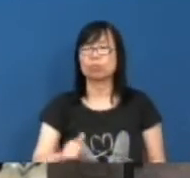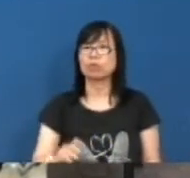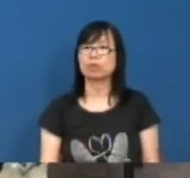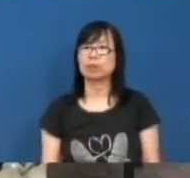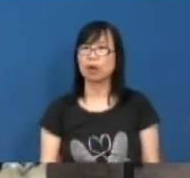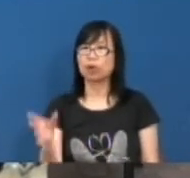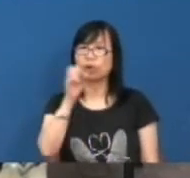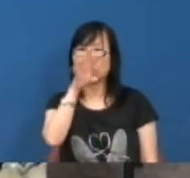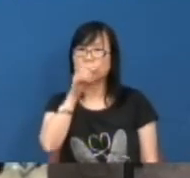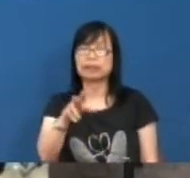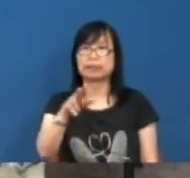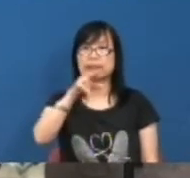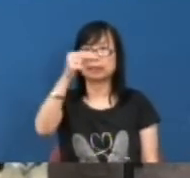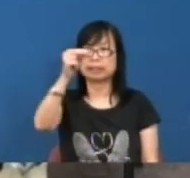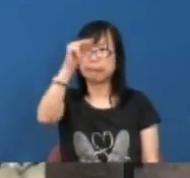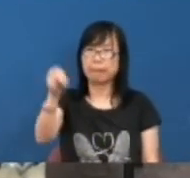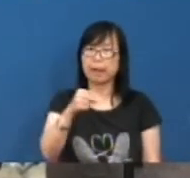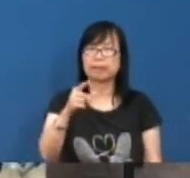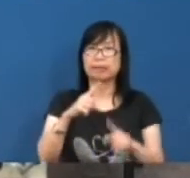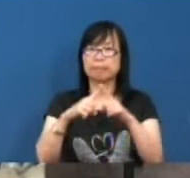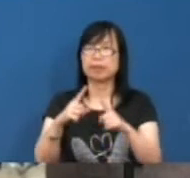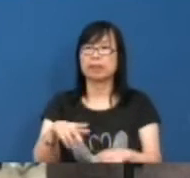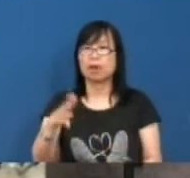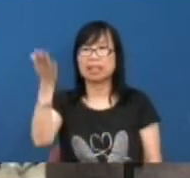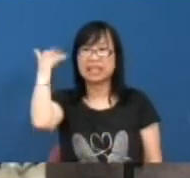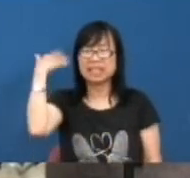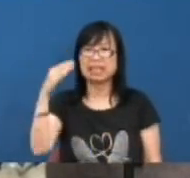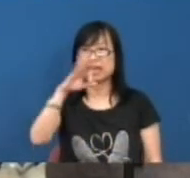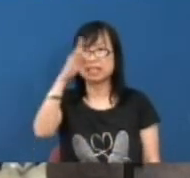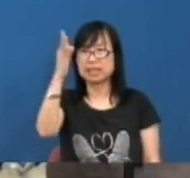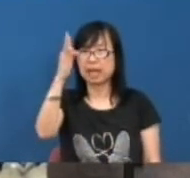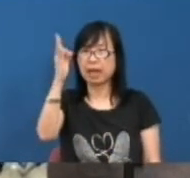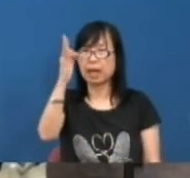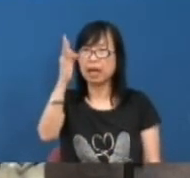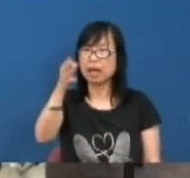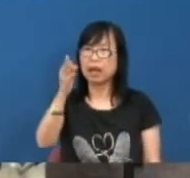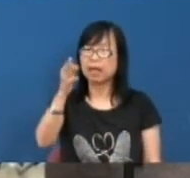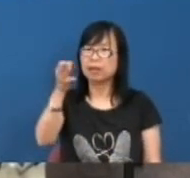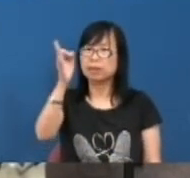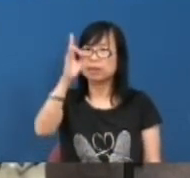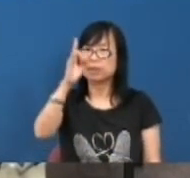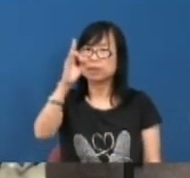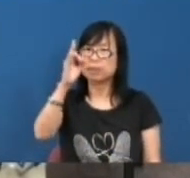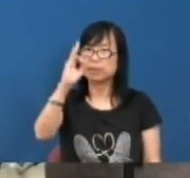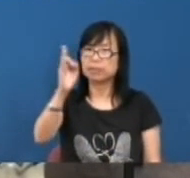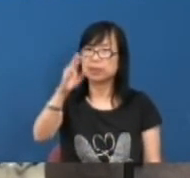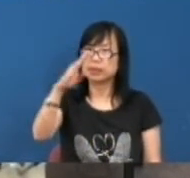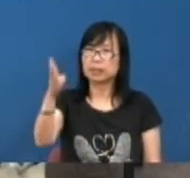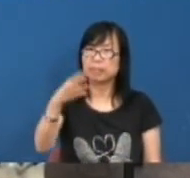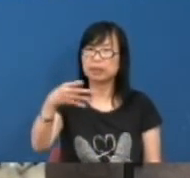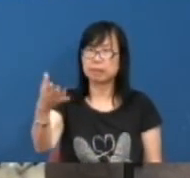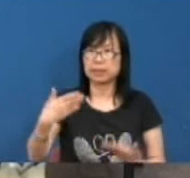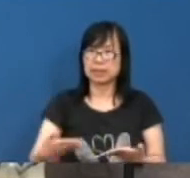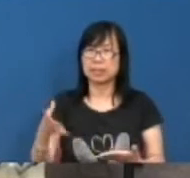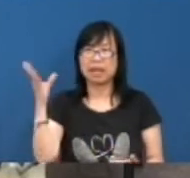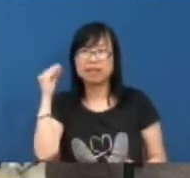講緊700,000人啦。咁當時咧可能會話得300,000-400,000人係可以。可以攞到呢6,000元嚇，今次佢醒目啦，